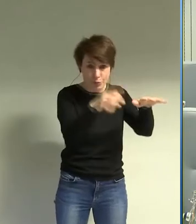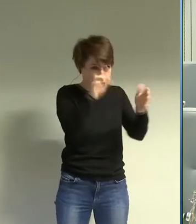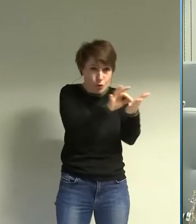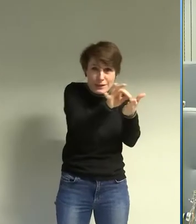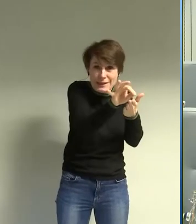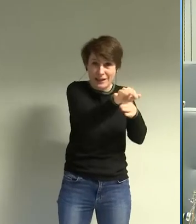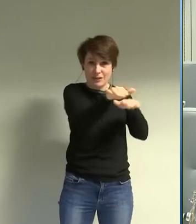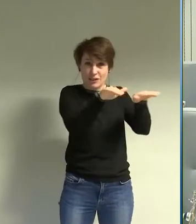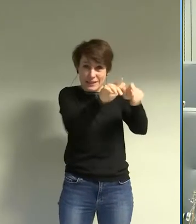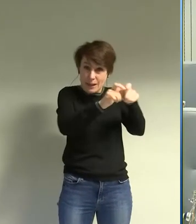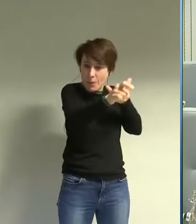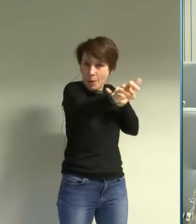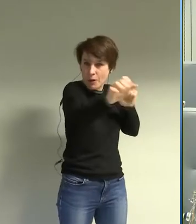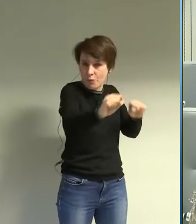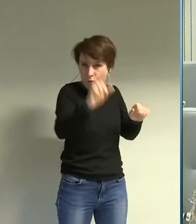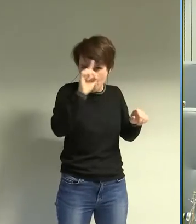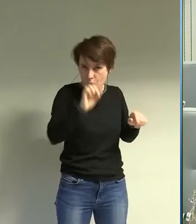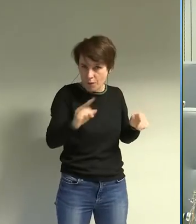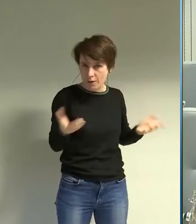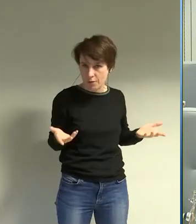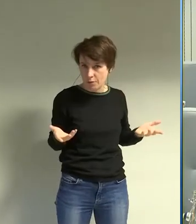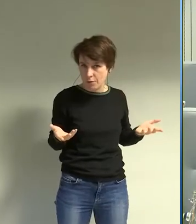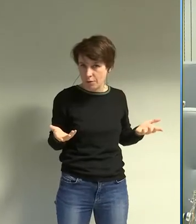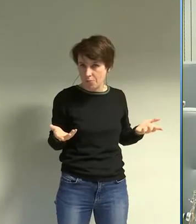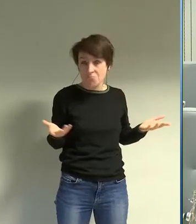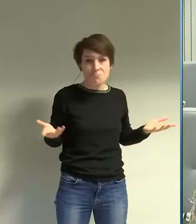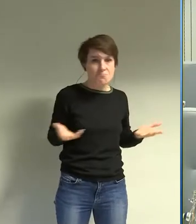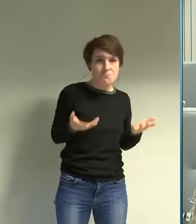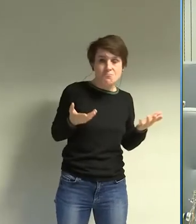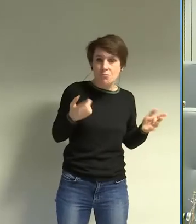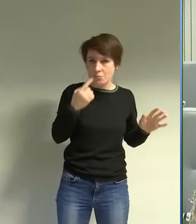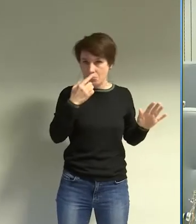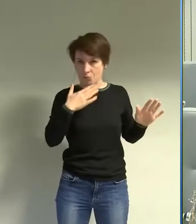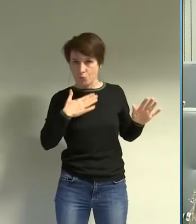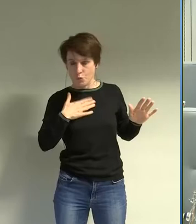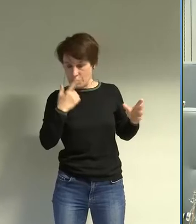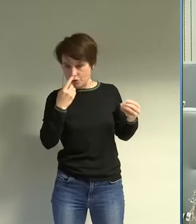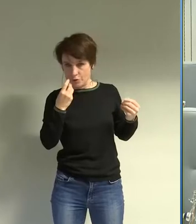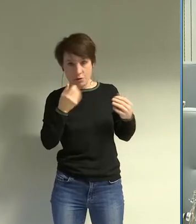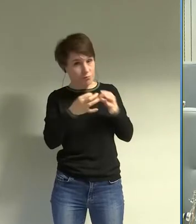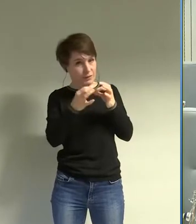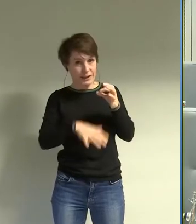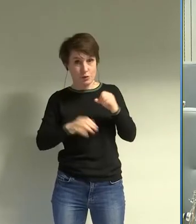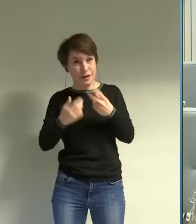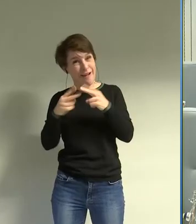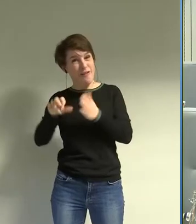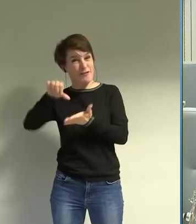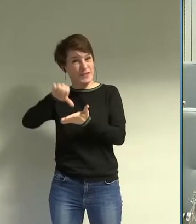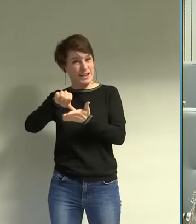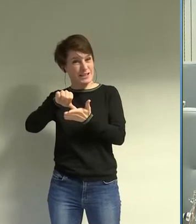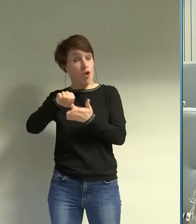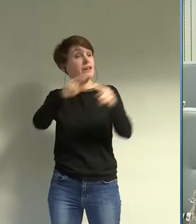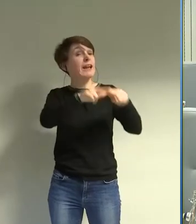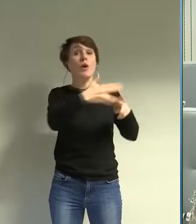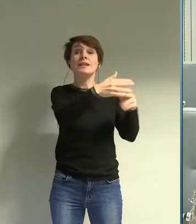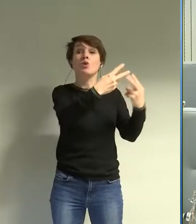systémique efficace jouer solo de la sorte semble être la meilleure façon de créer un fossé d'entrée de jeu entre la ville centre et le reste